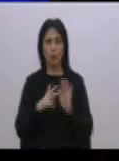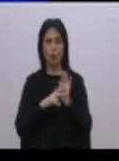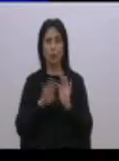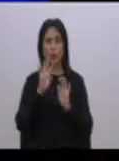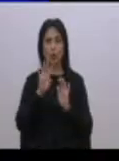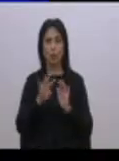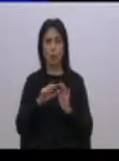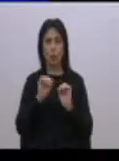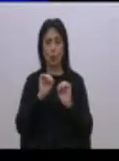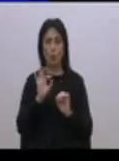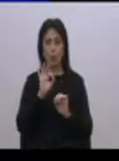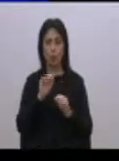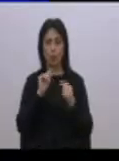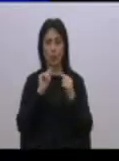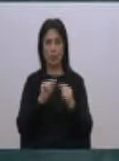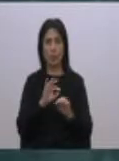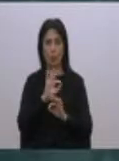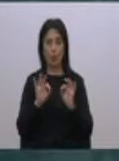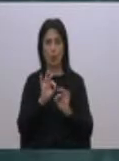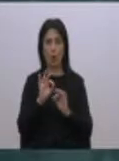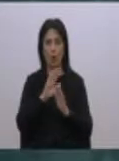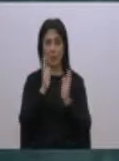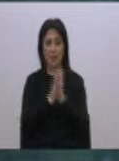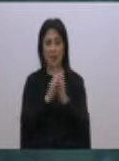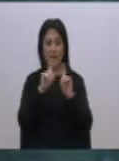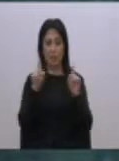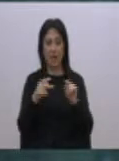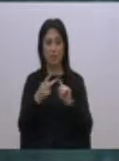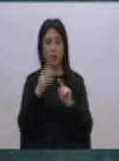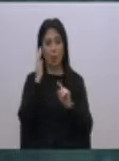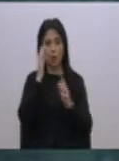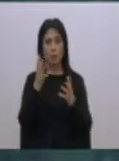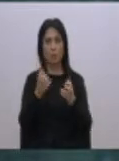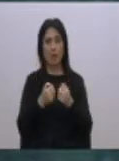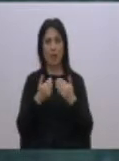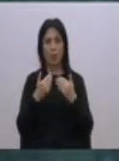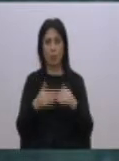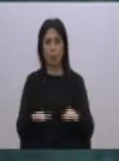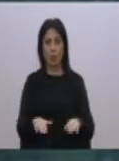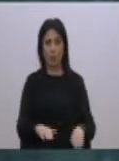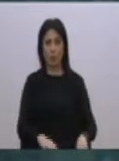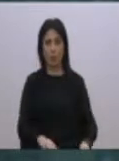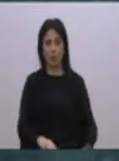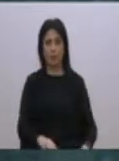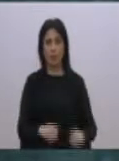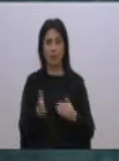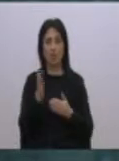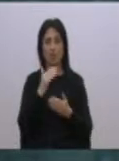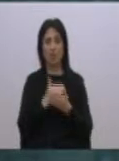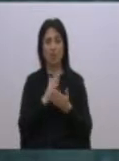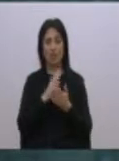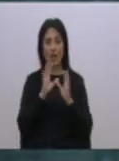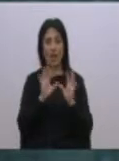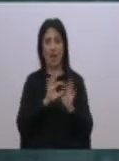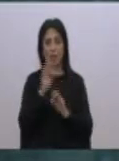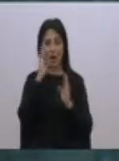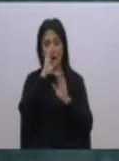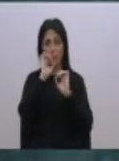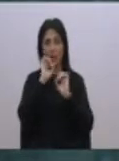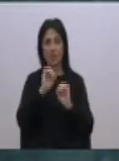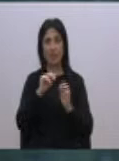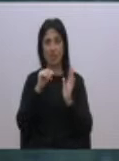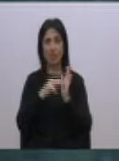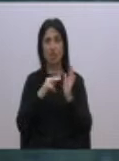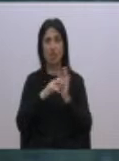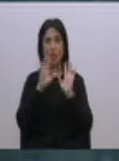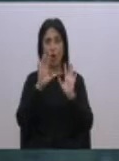Utmoza otrimoche, nu-i țin amdeghi, proiecte, dăm trei pachete, meore, mosmenit, mirebule. Șede, gahal, canonis proiecte, care mu-ți dat studii, șefa